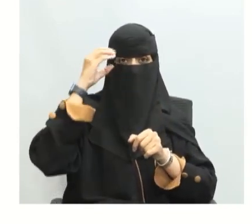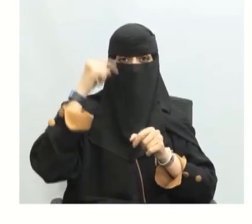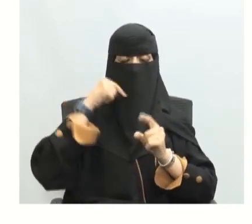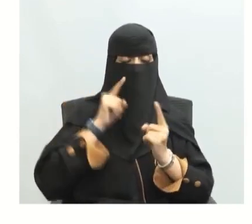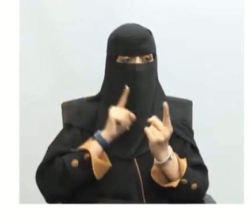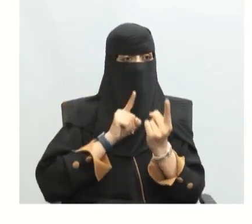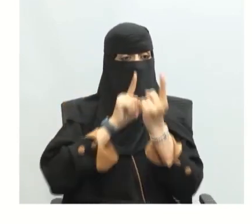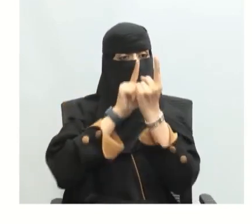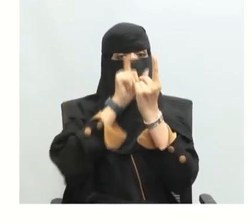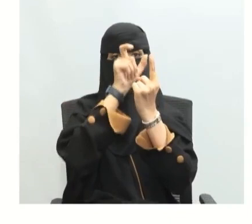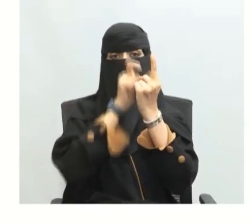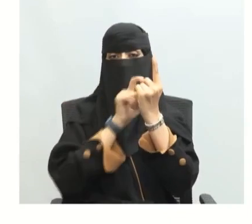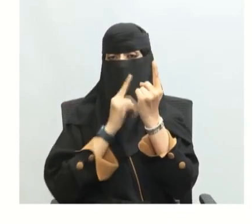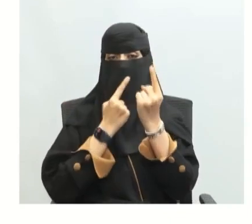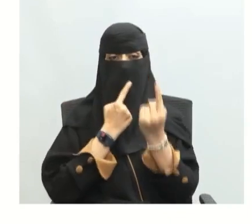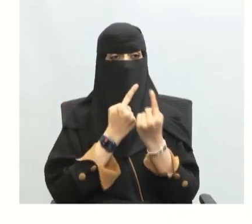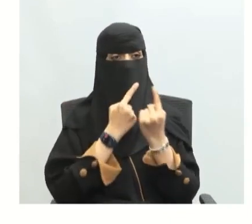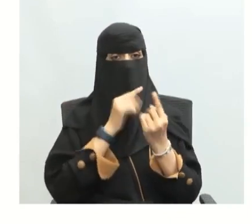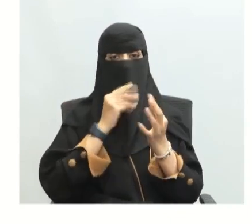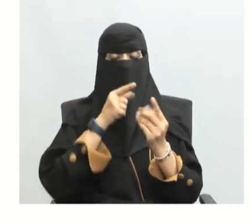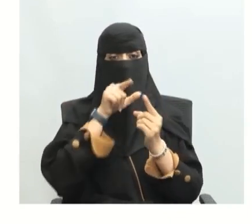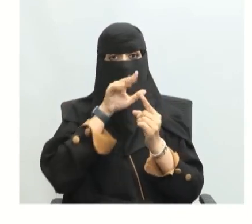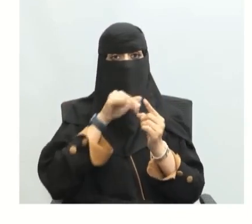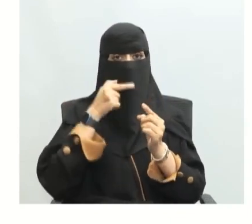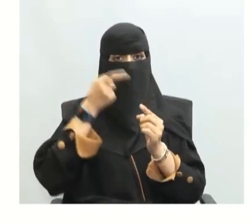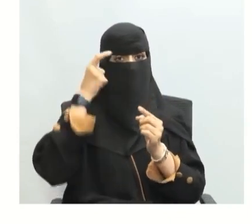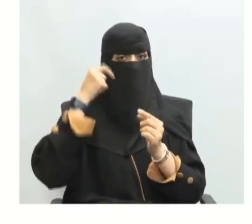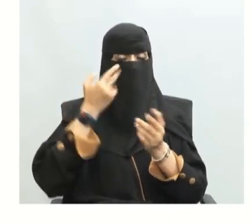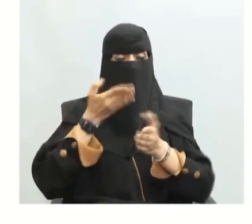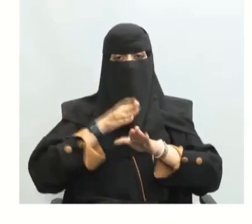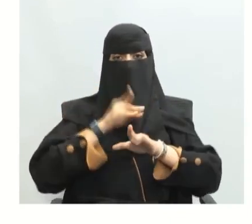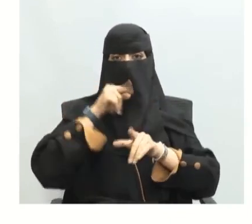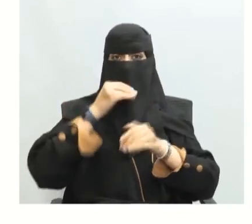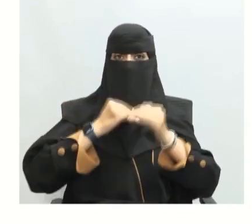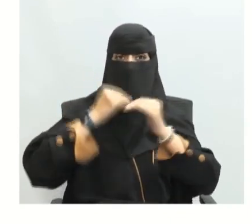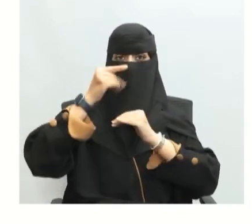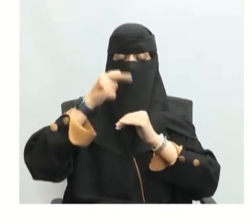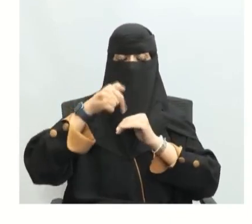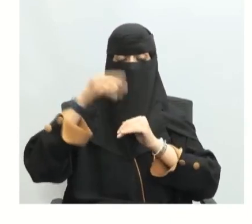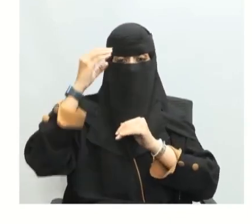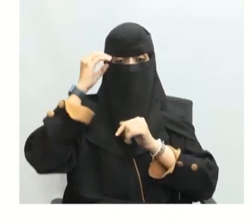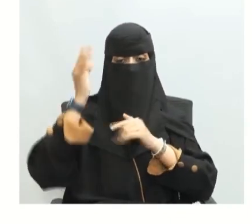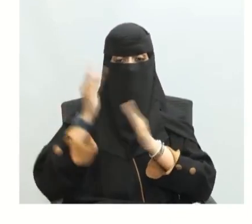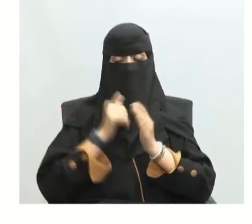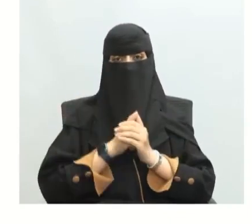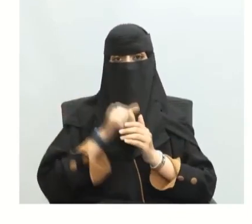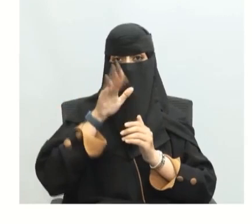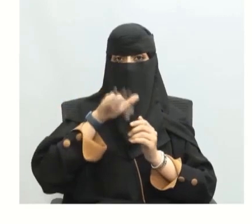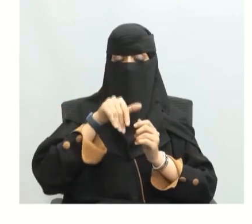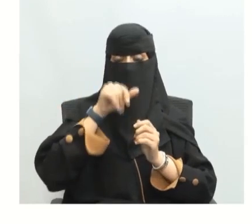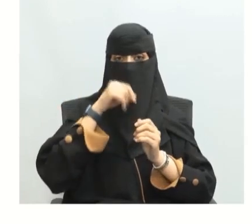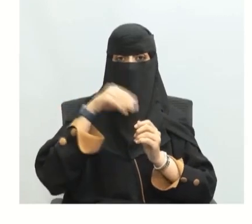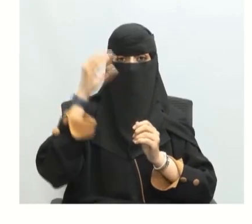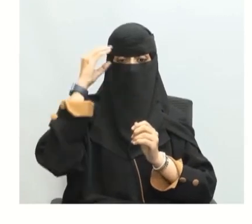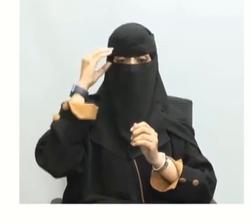ستحاور معه ومعرفه ما لديه من معرفه ومعرفه مكانته العلميه فالعلم